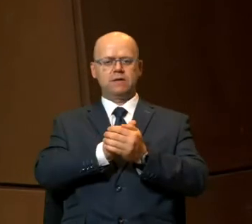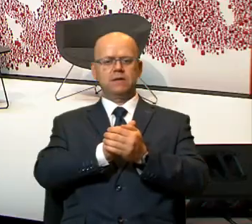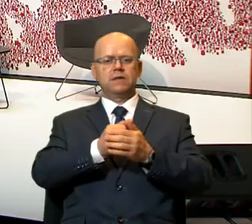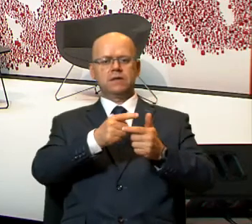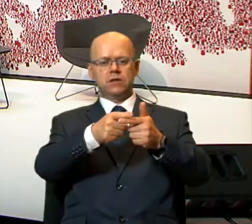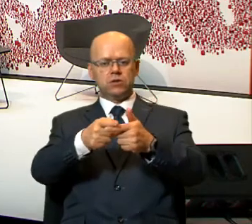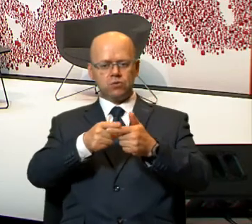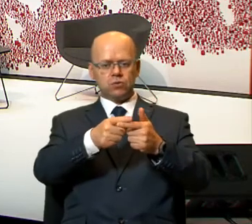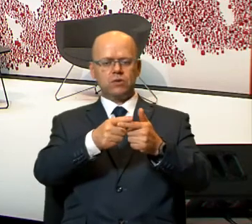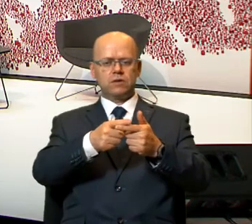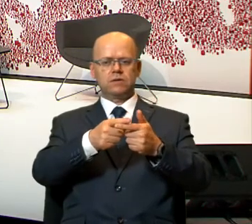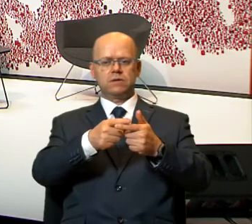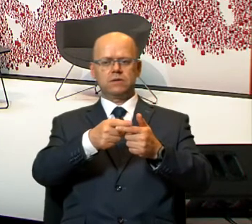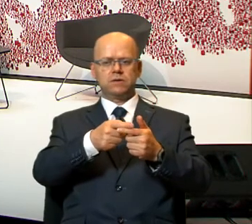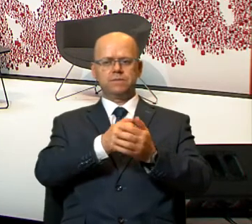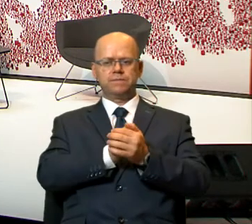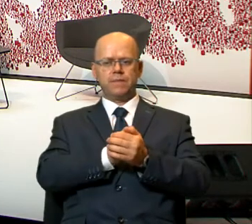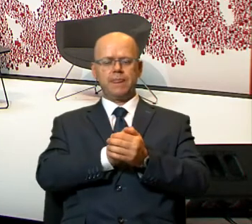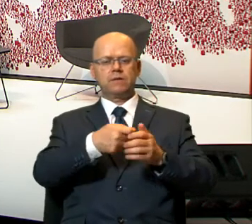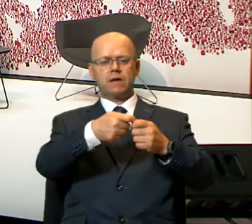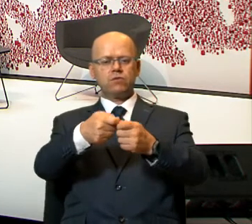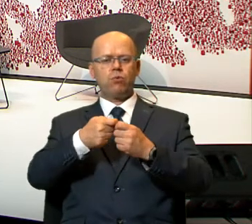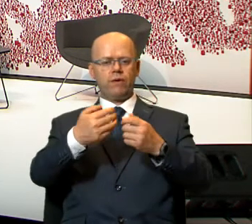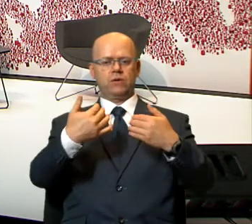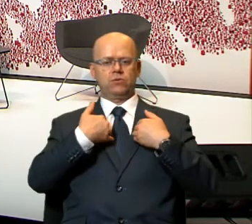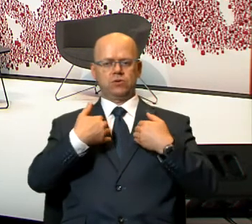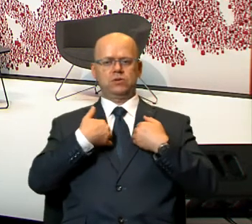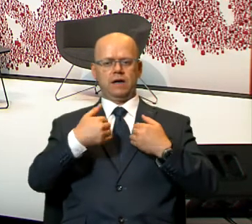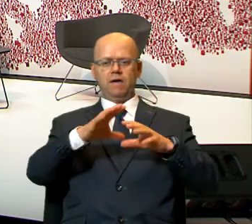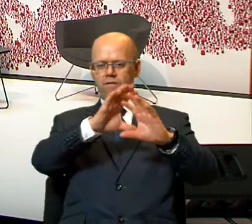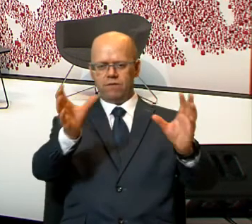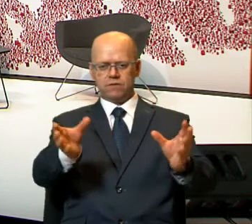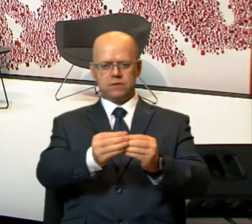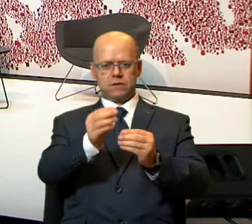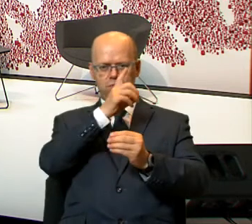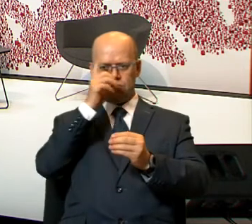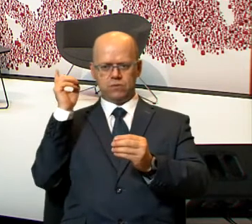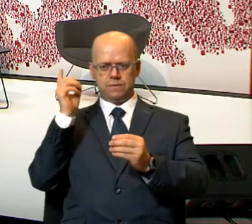i struktur wspólnego życia.